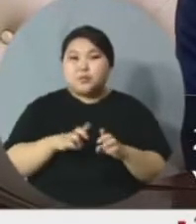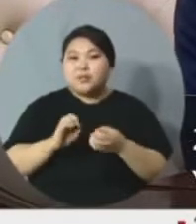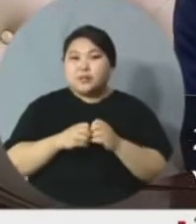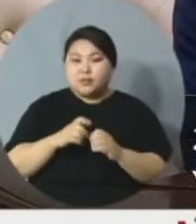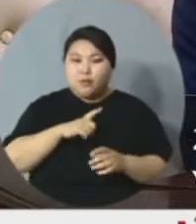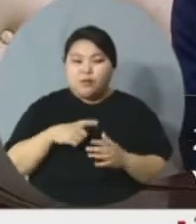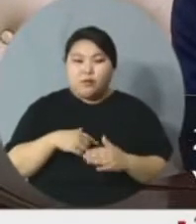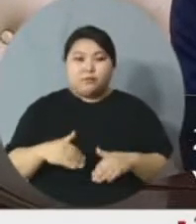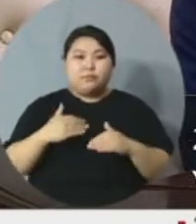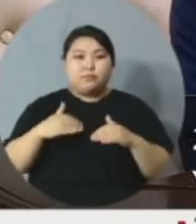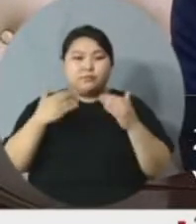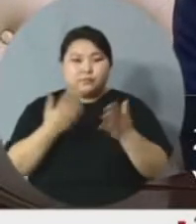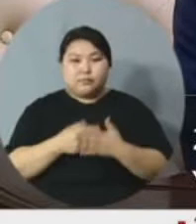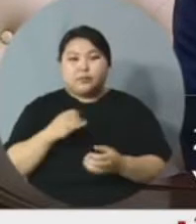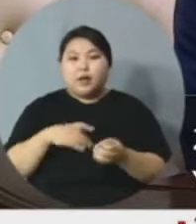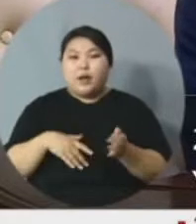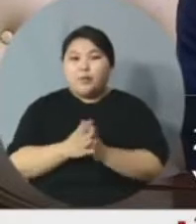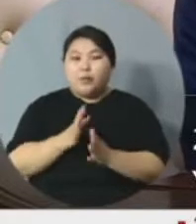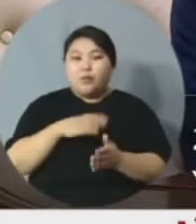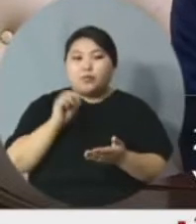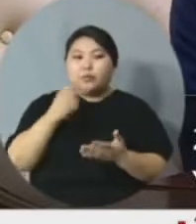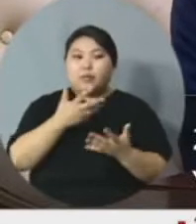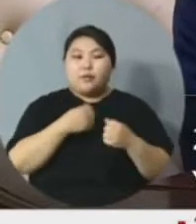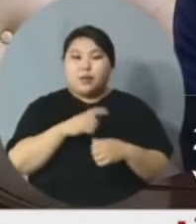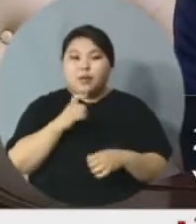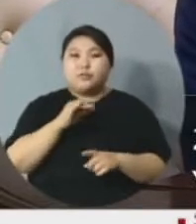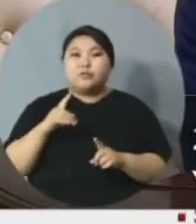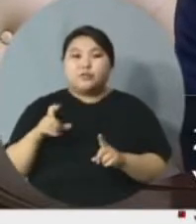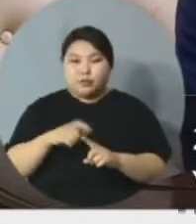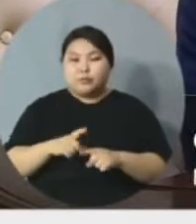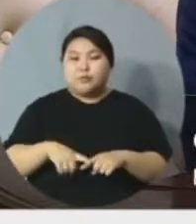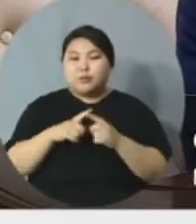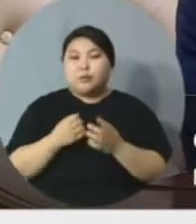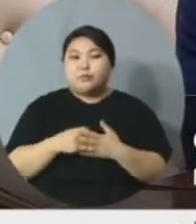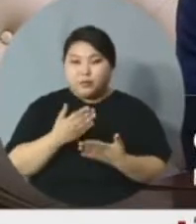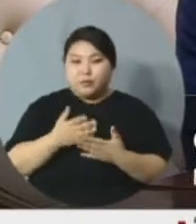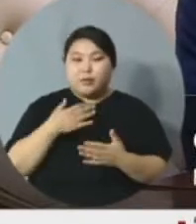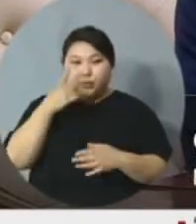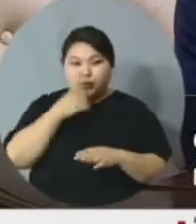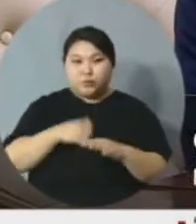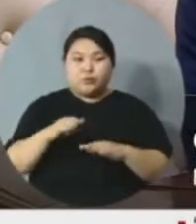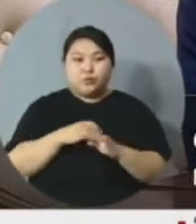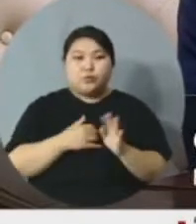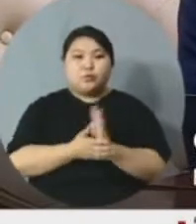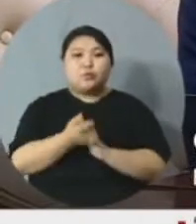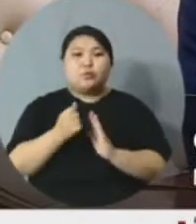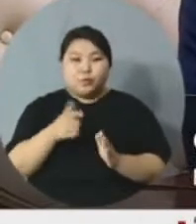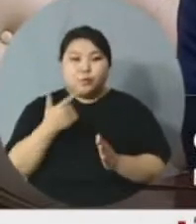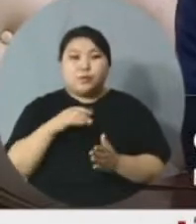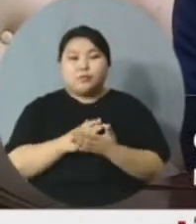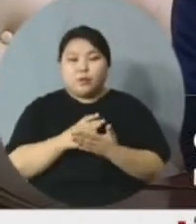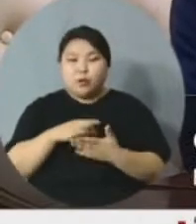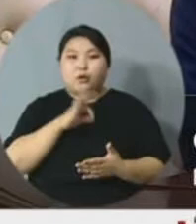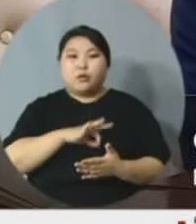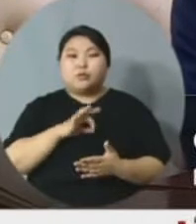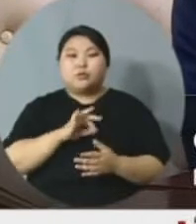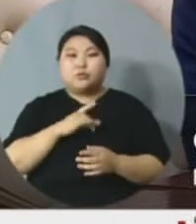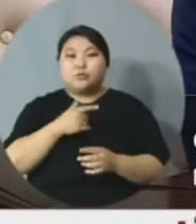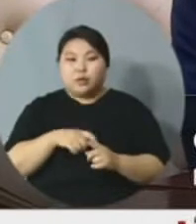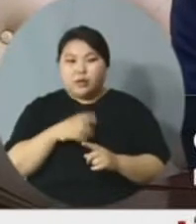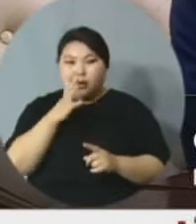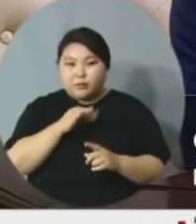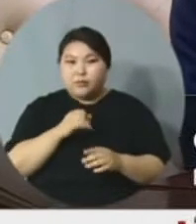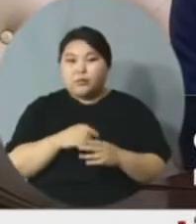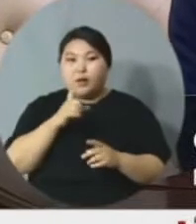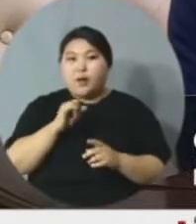зэрэглэгч нэг дэмжлэг гэдэг нь бизнес бодлогоо олгох юм жий. Монгол улсын нэг Монгол улсын төсөлт хийж байгаа одоо олгогч нэг бизнес зэрэглэгч